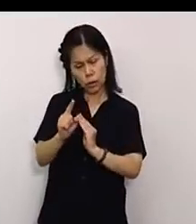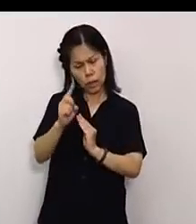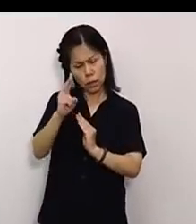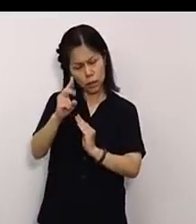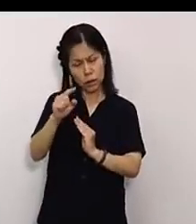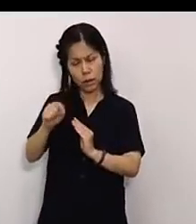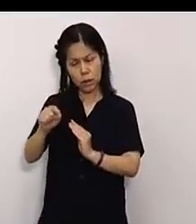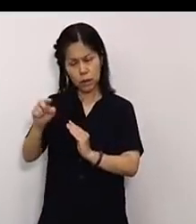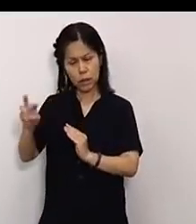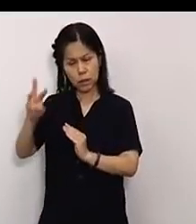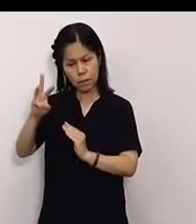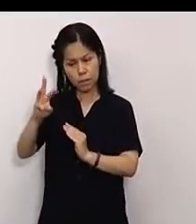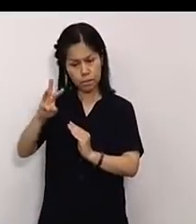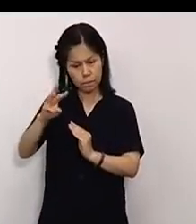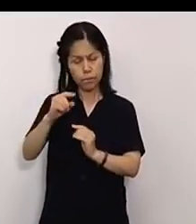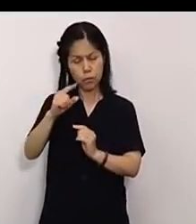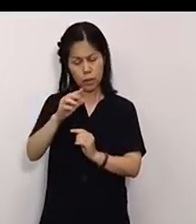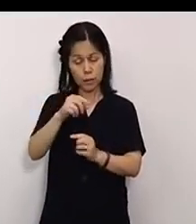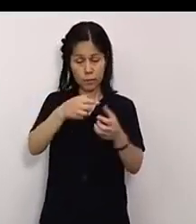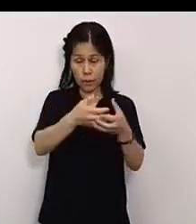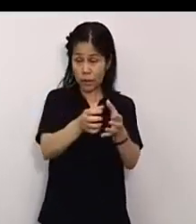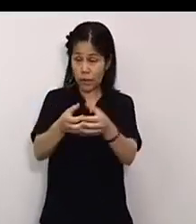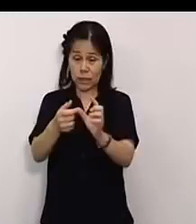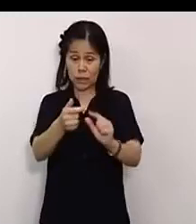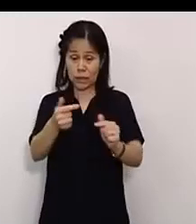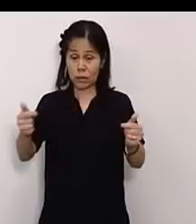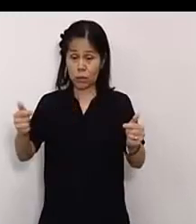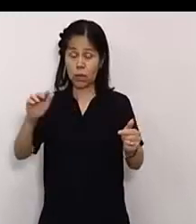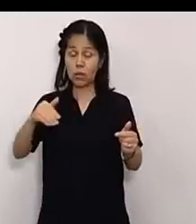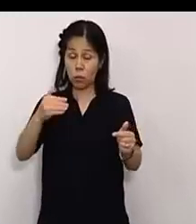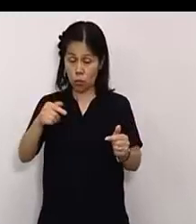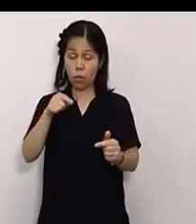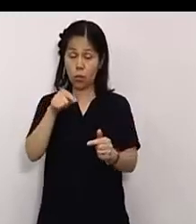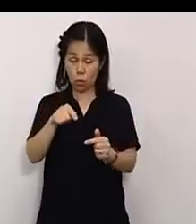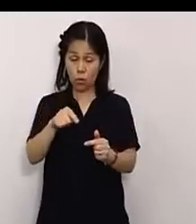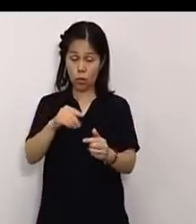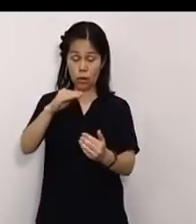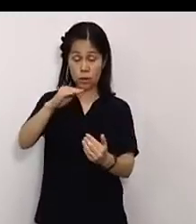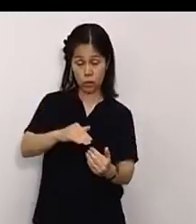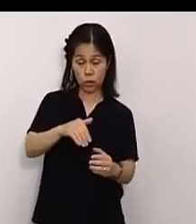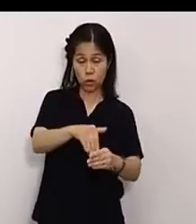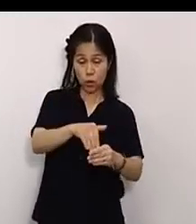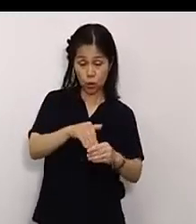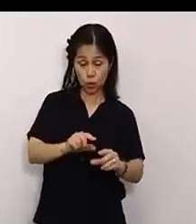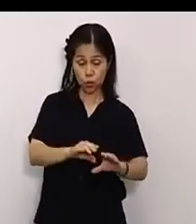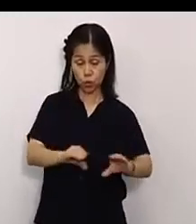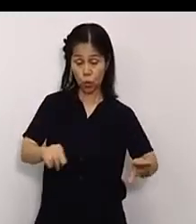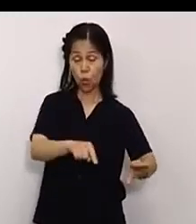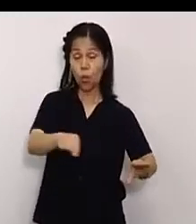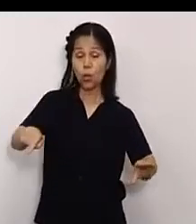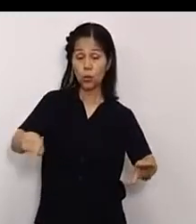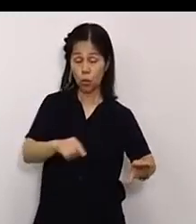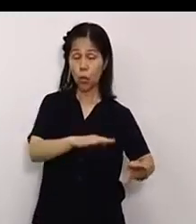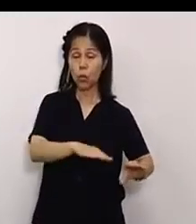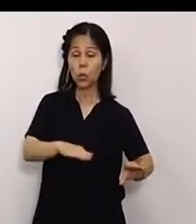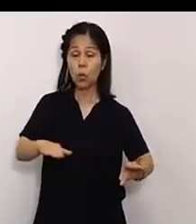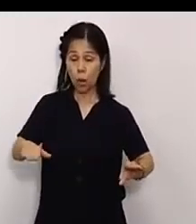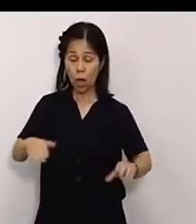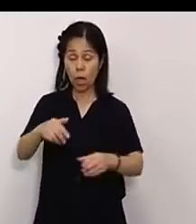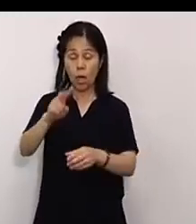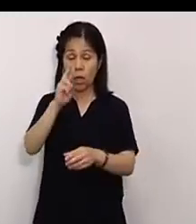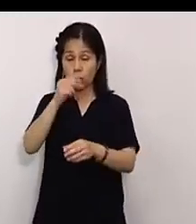倍自治体ごとに決めてるんですけど、それまでの低所得層の子どもは例え